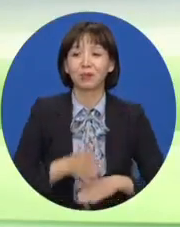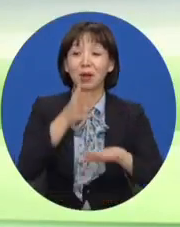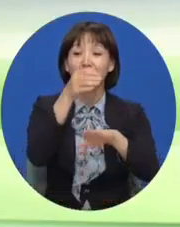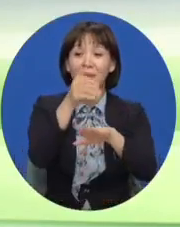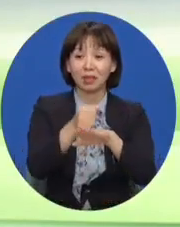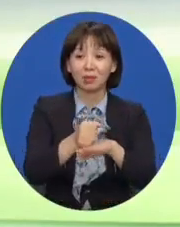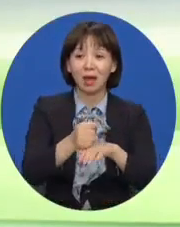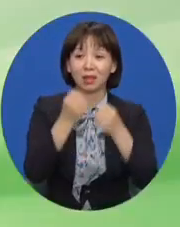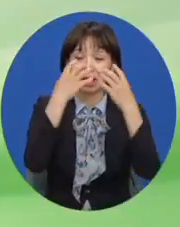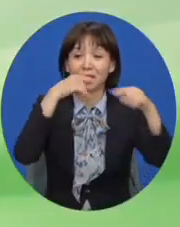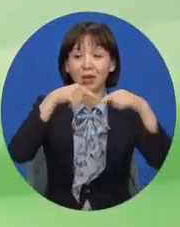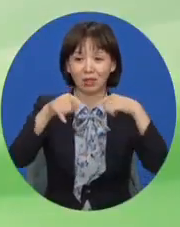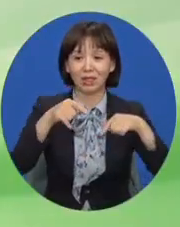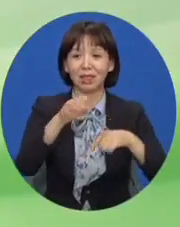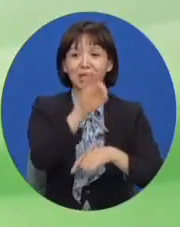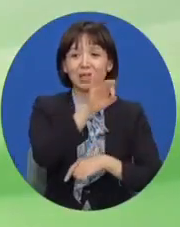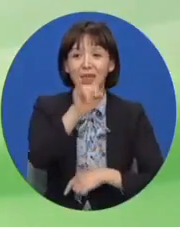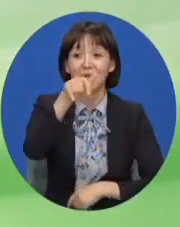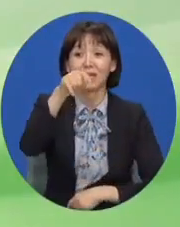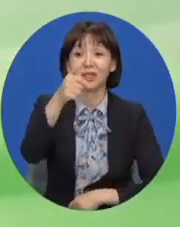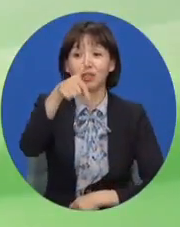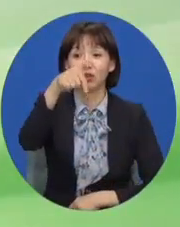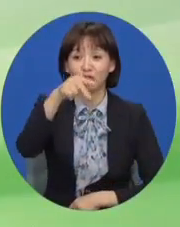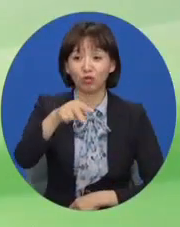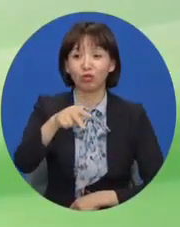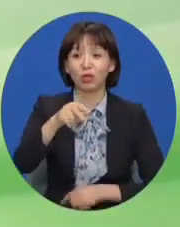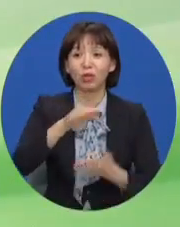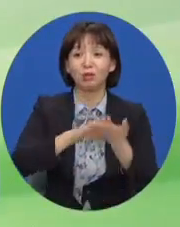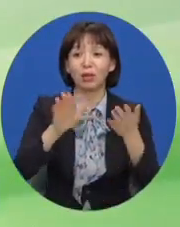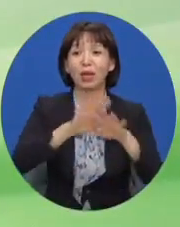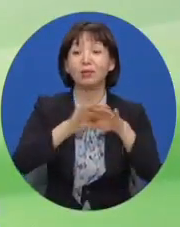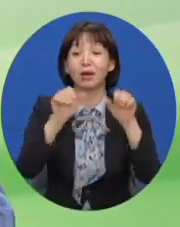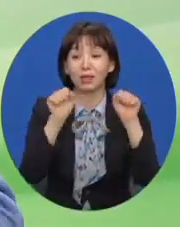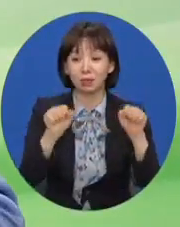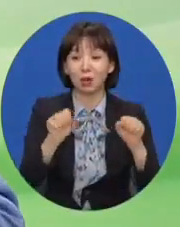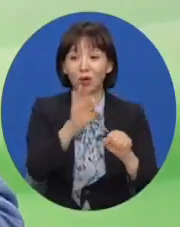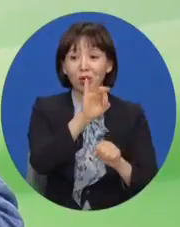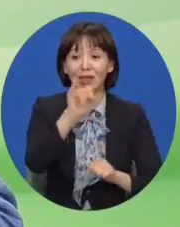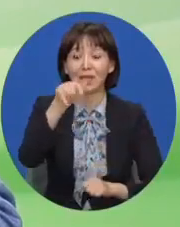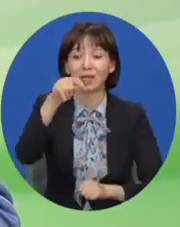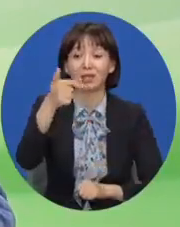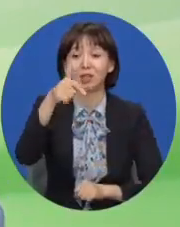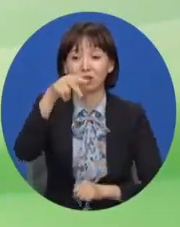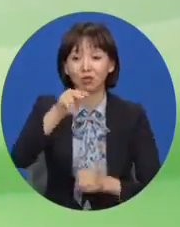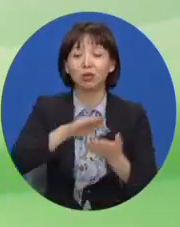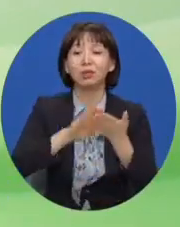마지막으로 새정치민주연합 이근규 후보 나오셨습니다. 네, 안녕하십니까. 이근규입니다.